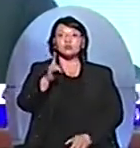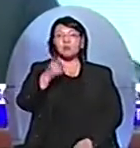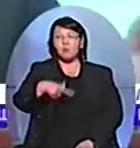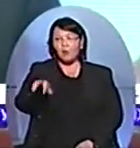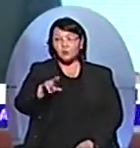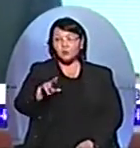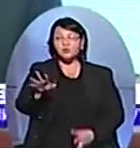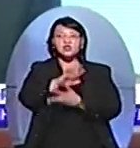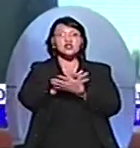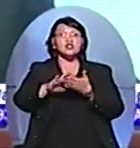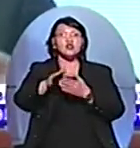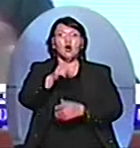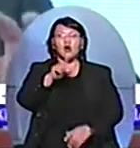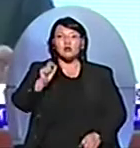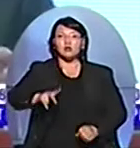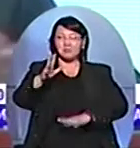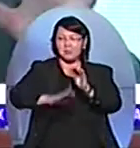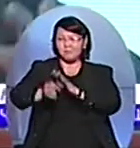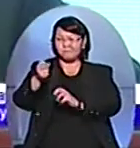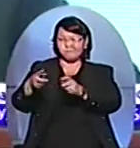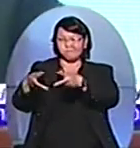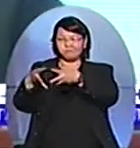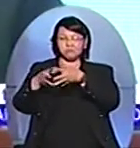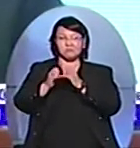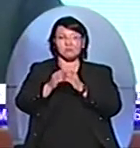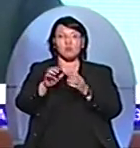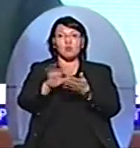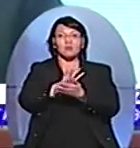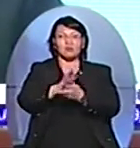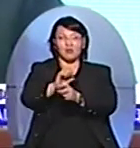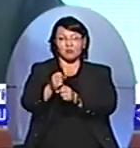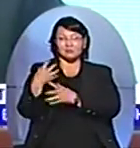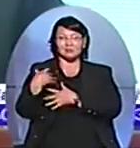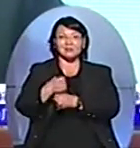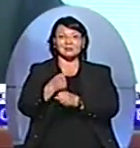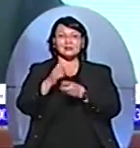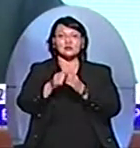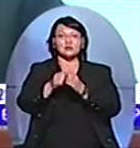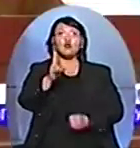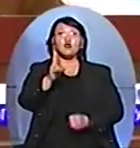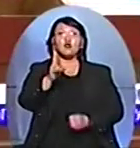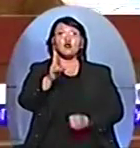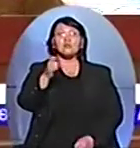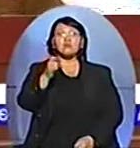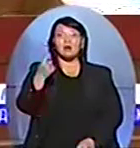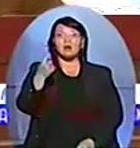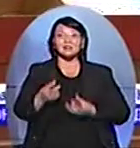шинэ хороолуудыг бий болгоё. Энэ чиглэлийн ажлыг одоо гардан зохион байгуулах ийм л корпорац юм.